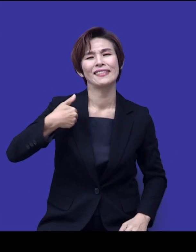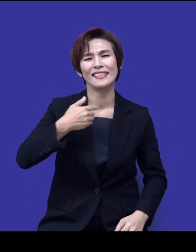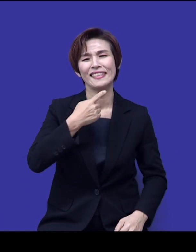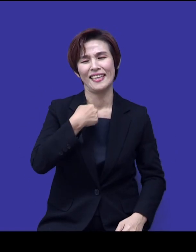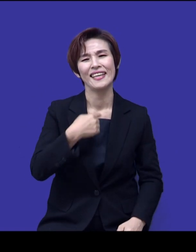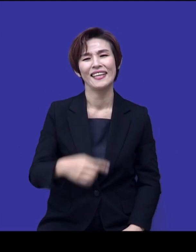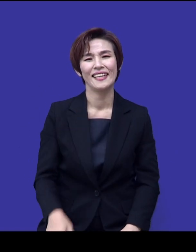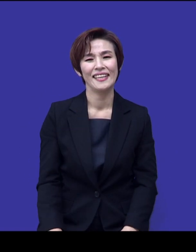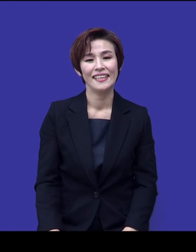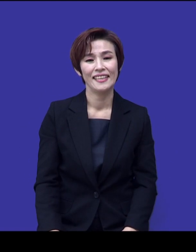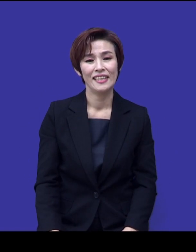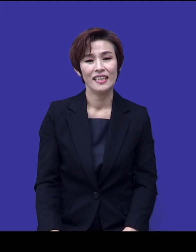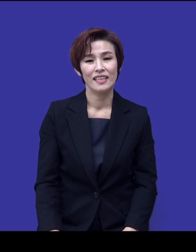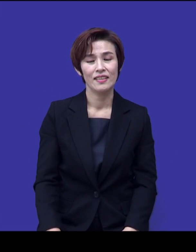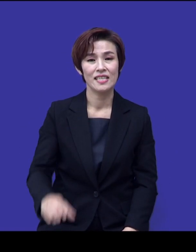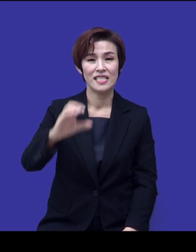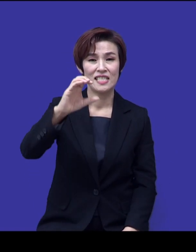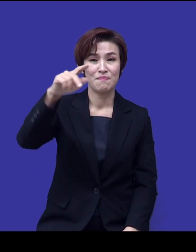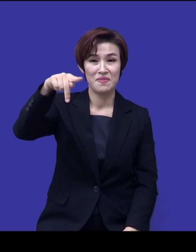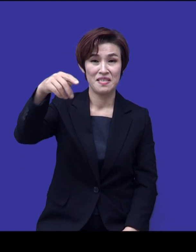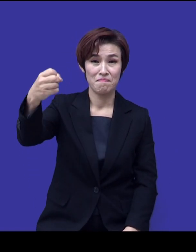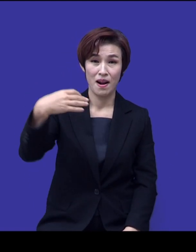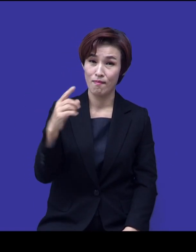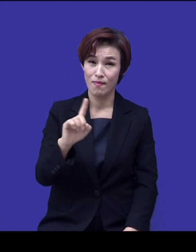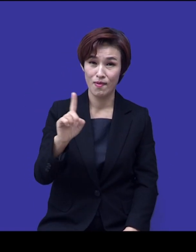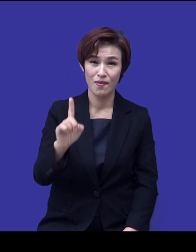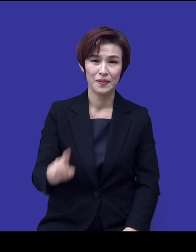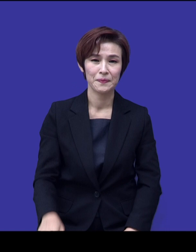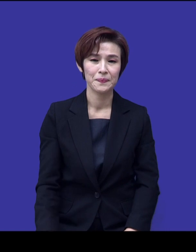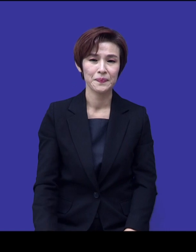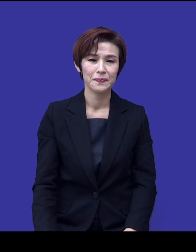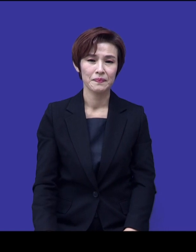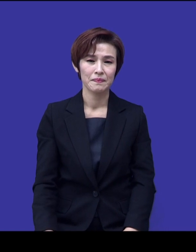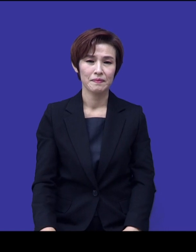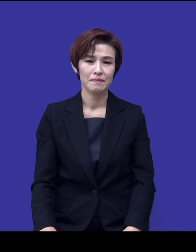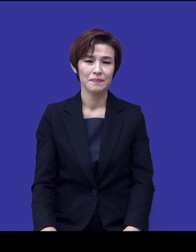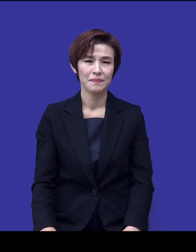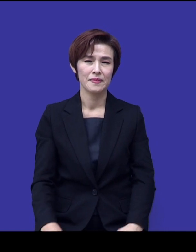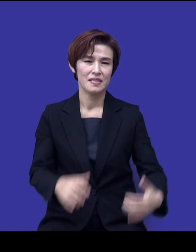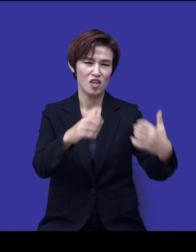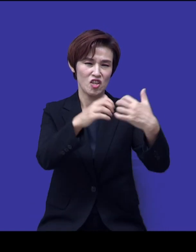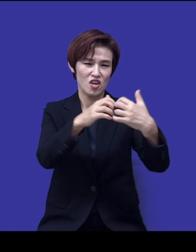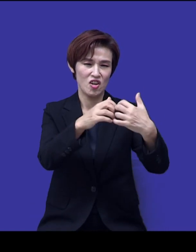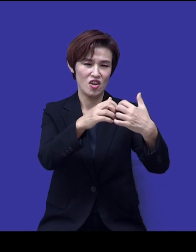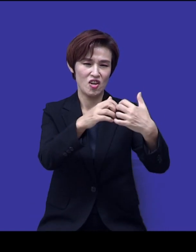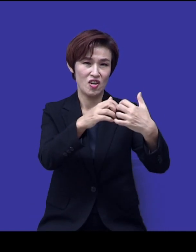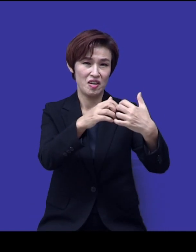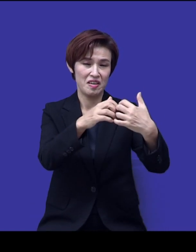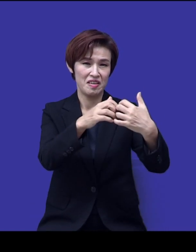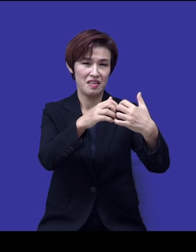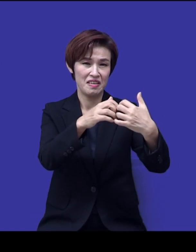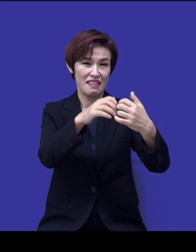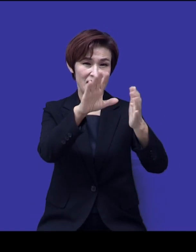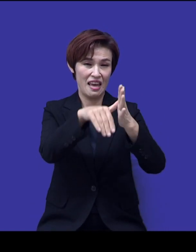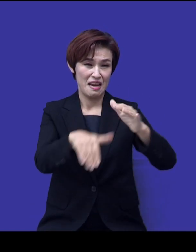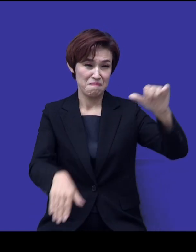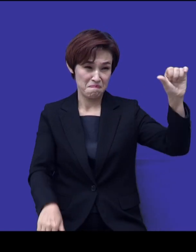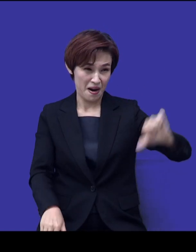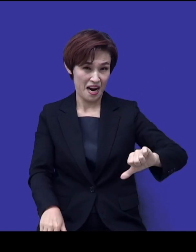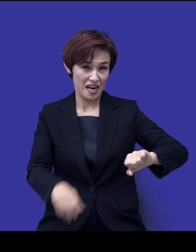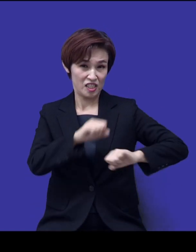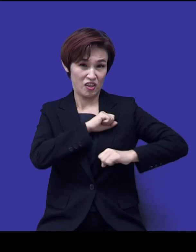네. 그때 저희 CP가 유명한 말씀을 하셨죠. 네네. 적장한테는 두 가지 방법이 있다. 패하는 적장한테는 첫 번째는